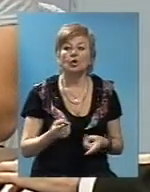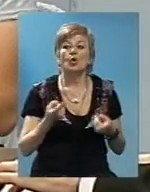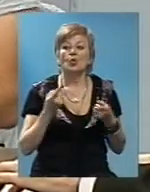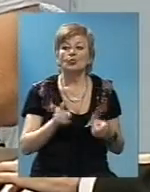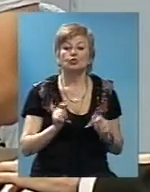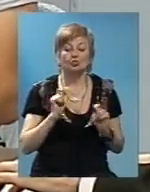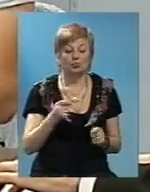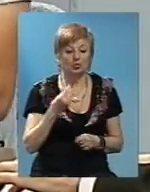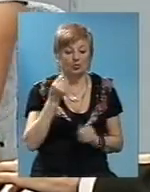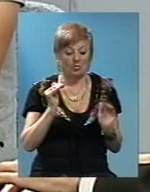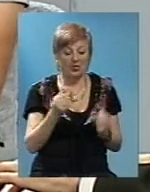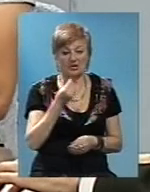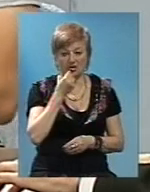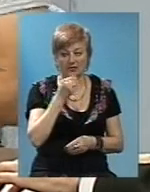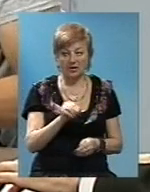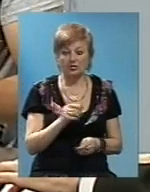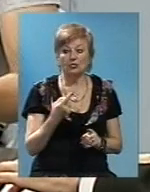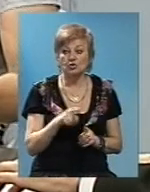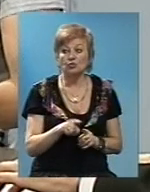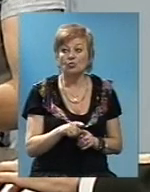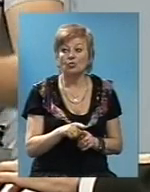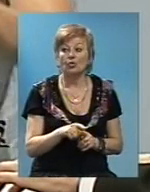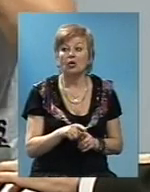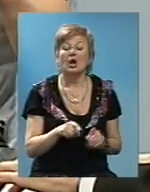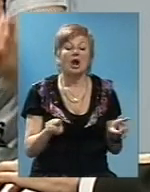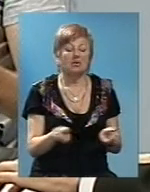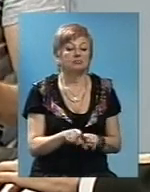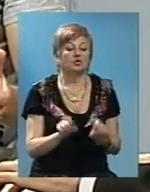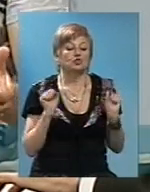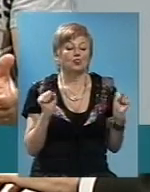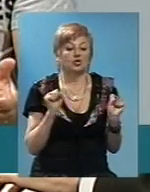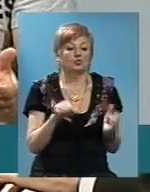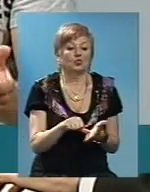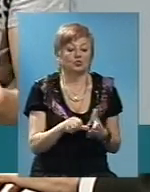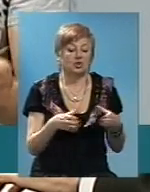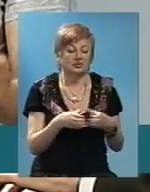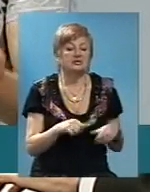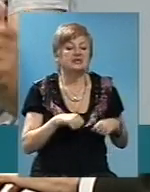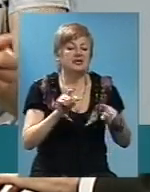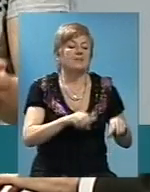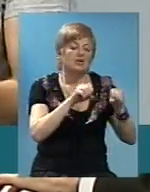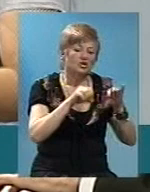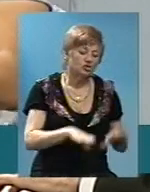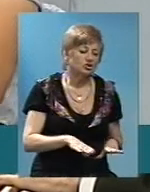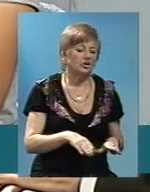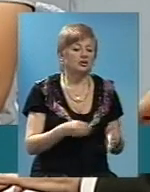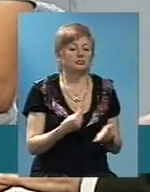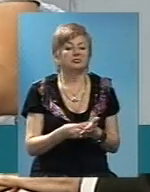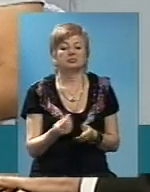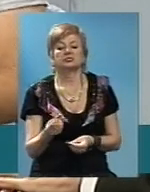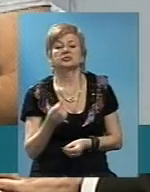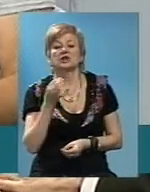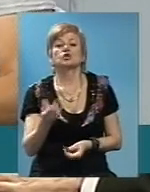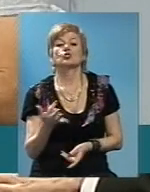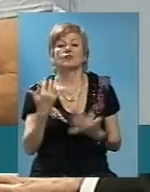дуже малий ефект? Бо їх туди залучають, дітей залучають як пасивних учасників. За них все вирішили, спланували, сказали там або скільки це коштує, або держава